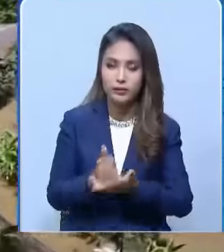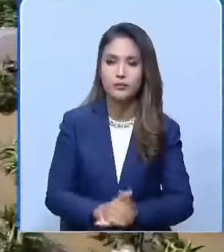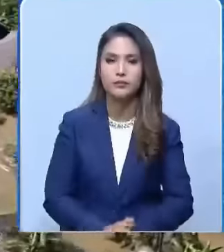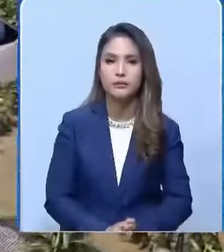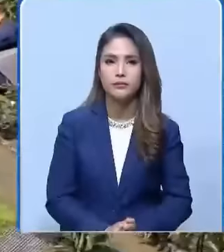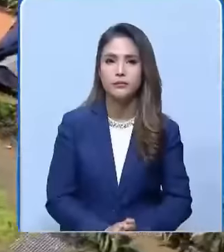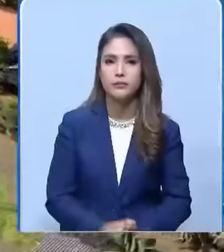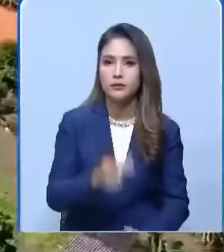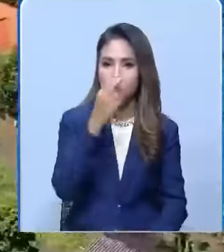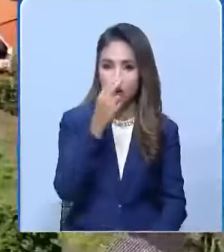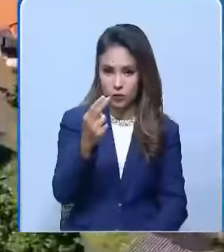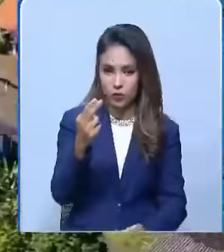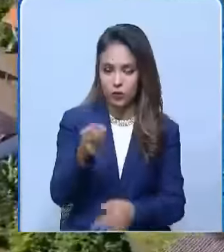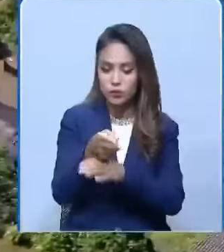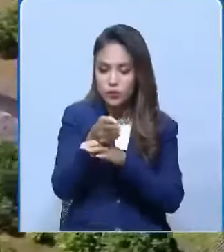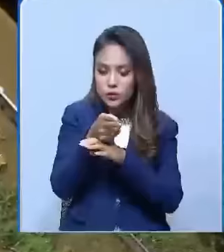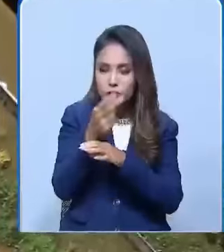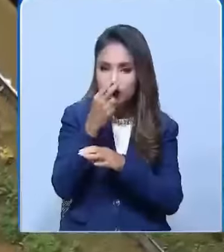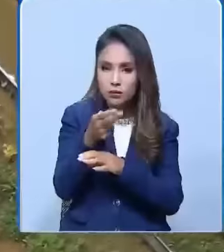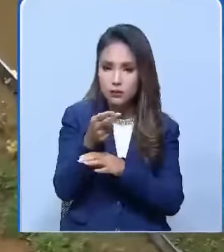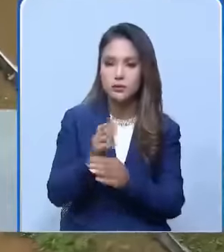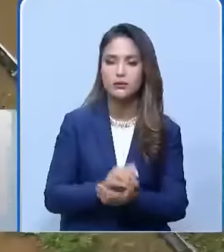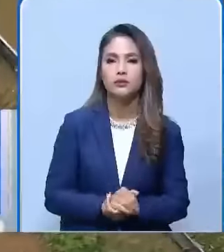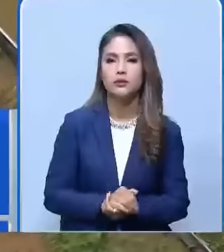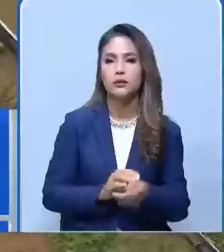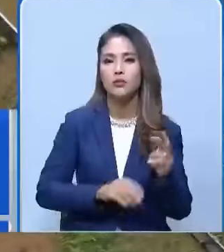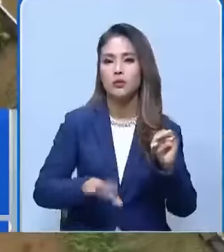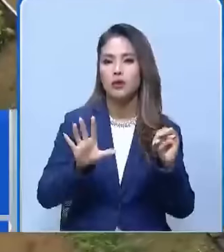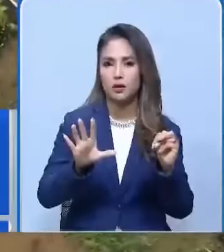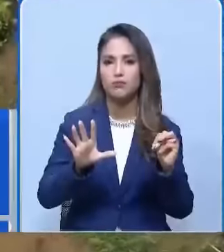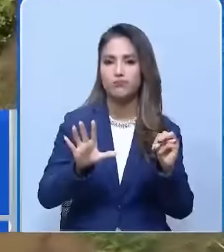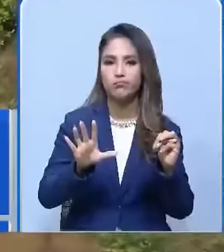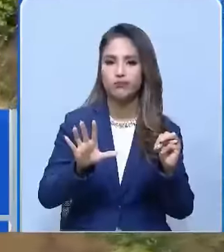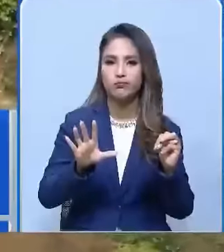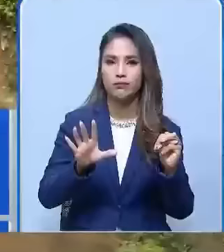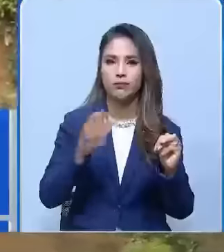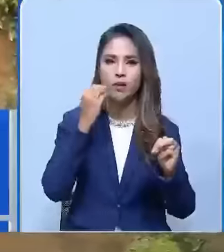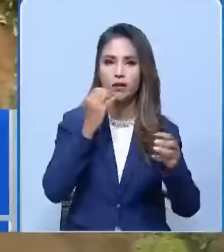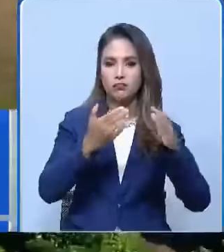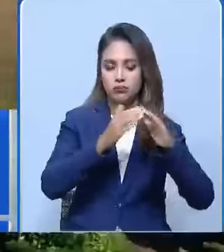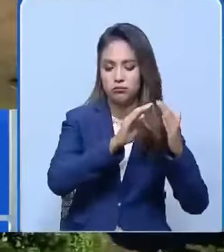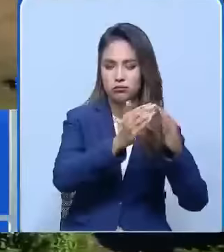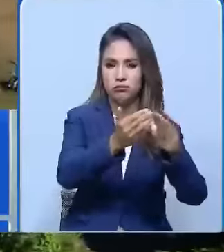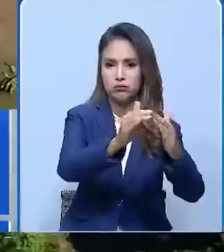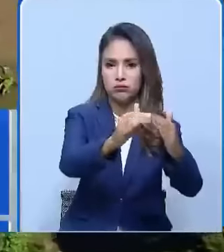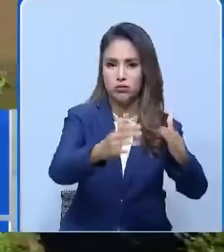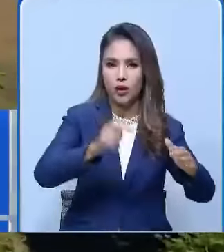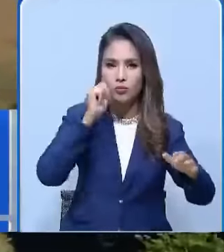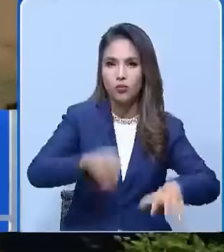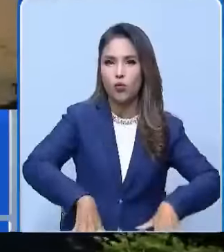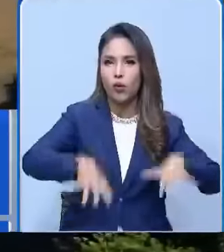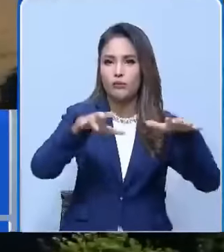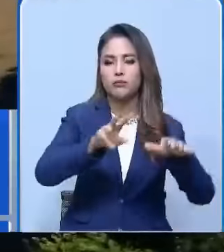เดี๋ยวเราไปดูภาพมุมสูงกันก่อนครับสำหรับในพื้นที่หมู่ที่5ของตำบลหนองแฝกนะครับตอนนี้มีบ้านของชาวบ้านได้รับผลกระทบแล้วไม่ต่ำกว่า200หลัง